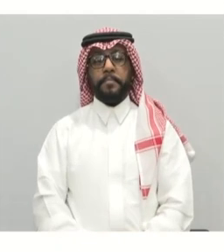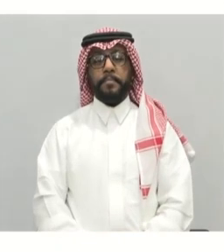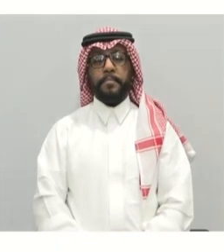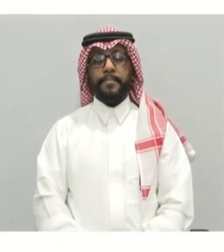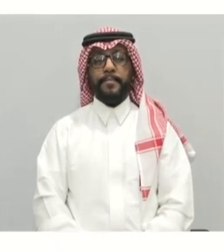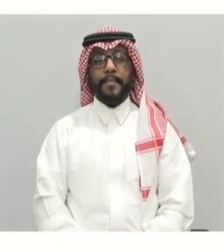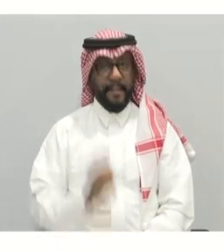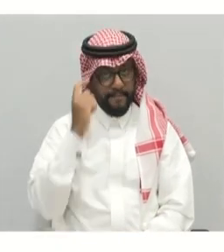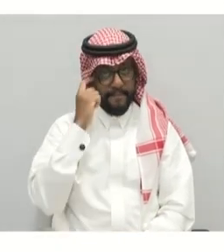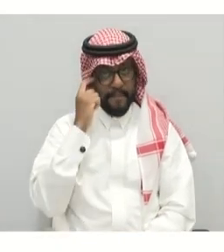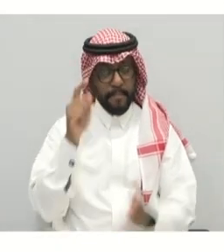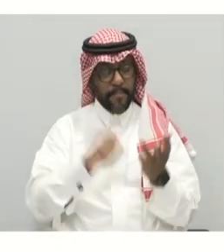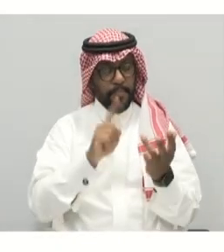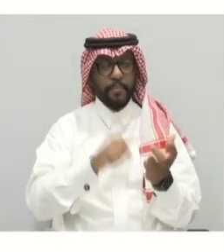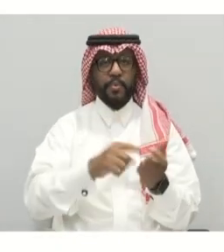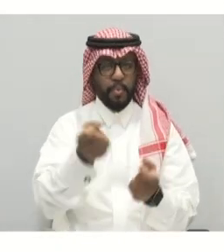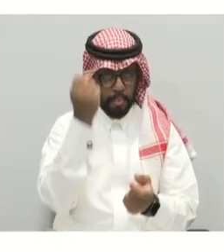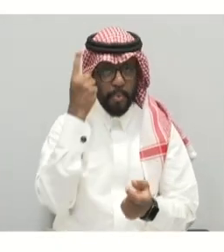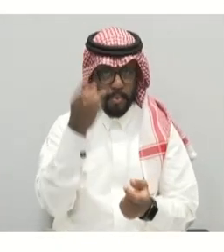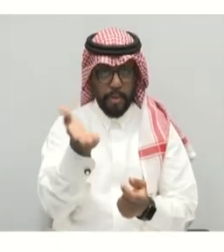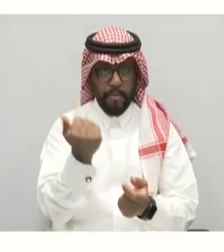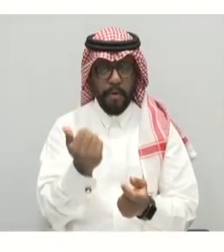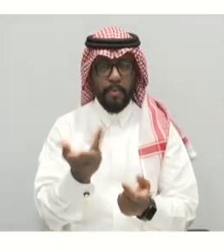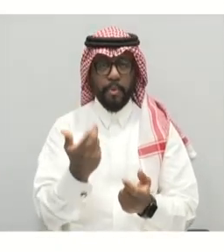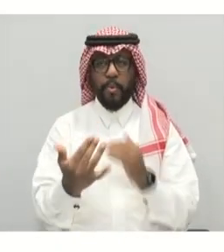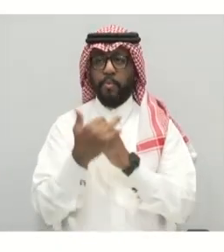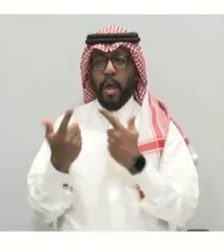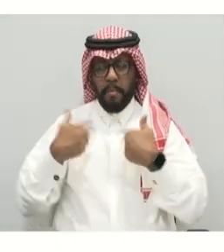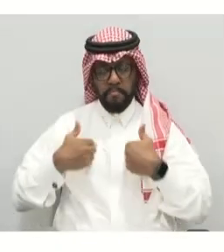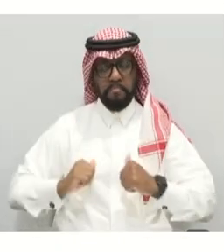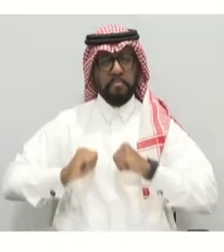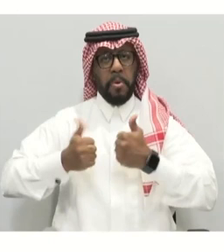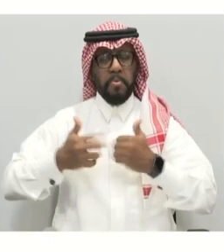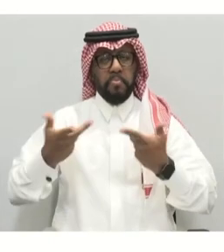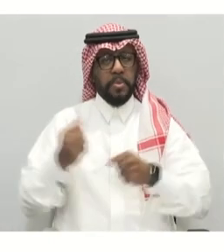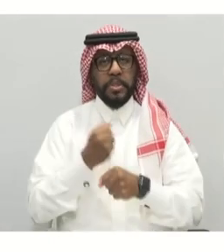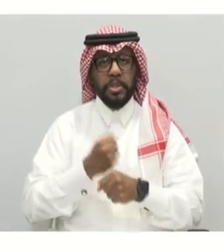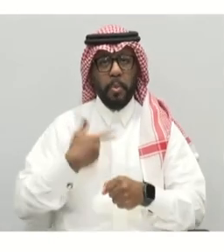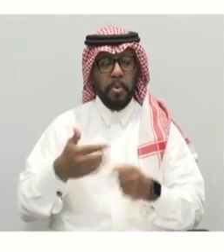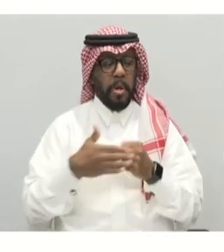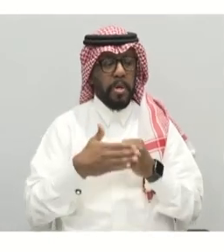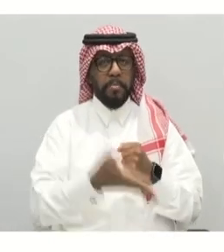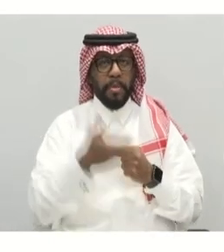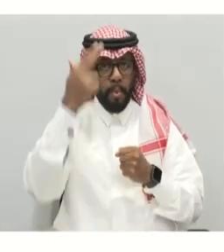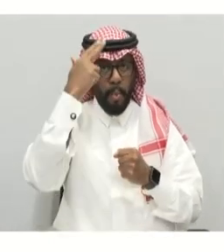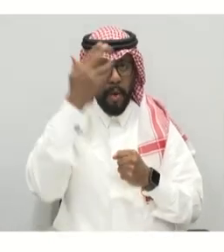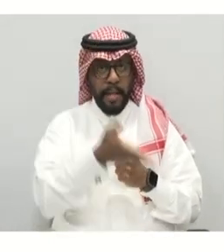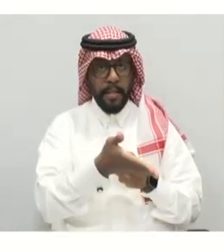اذا اذكر واذكري دور المواطن الصالح في خدمه وطن طلابي وطالباتي